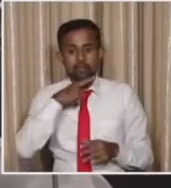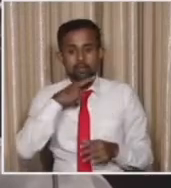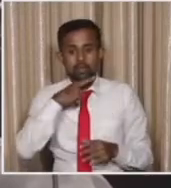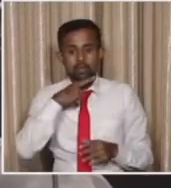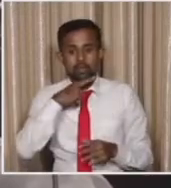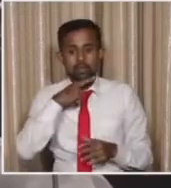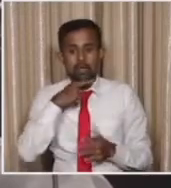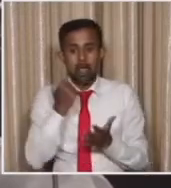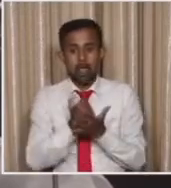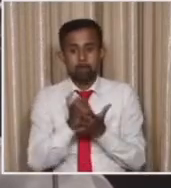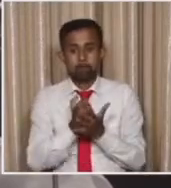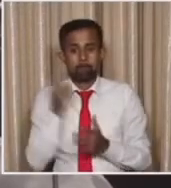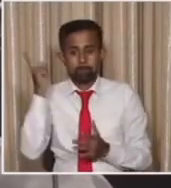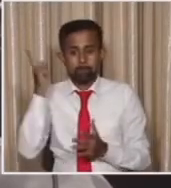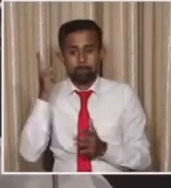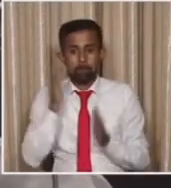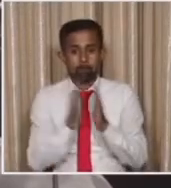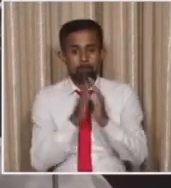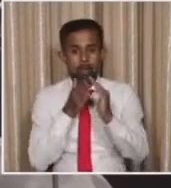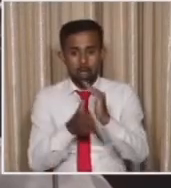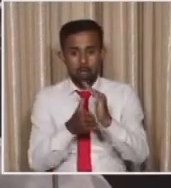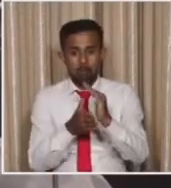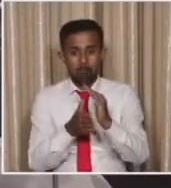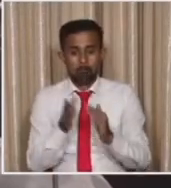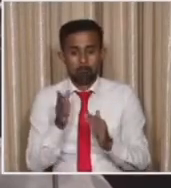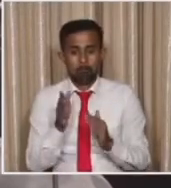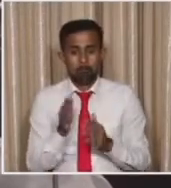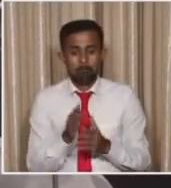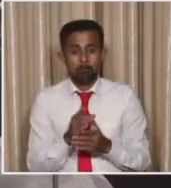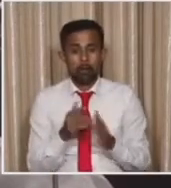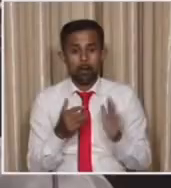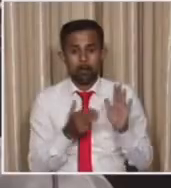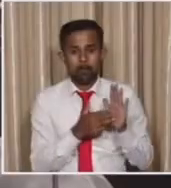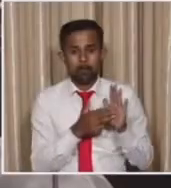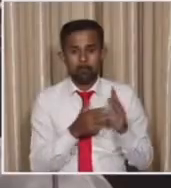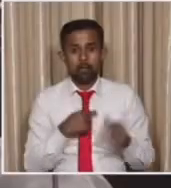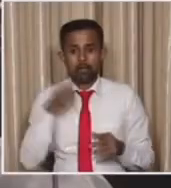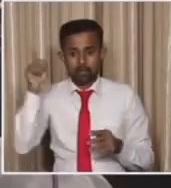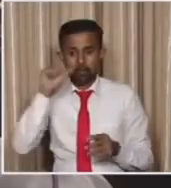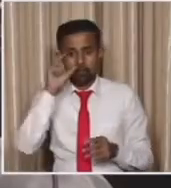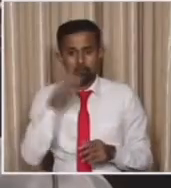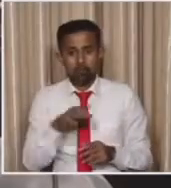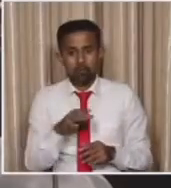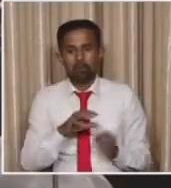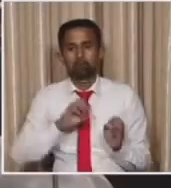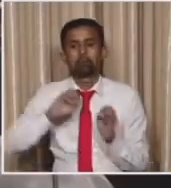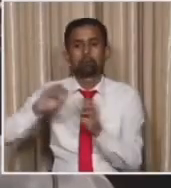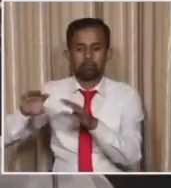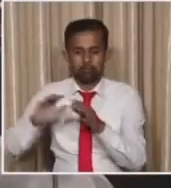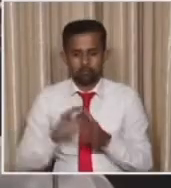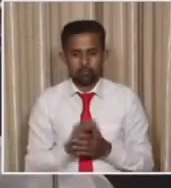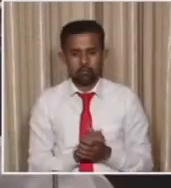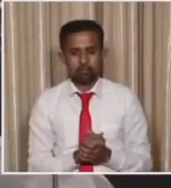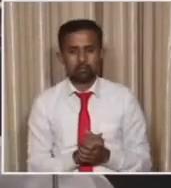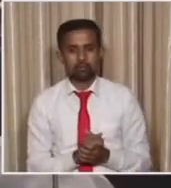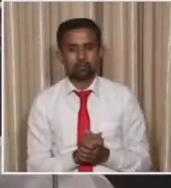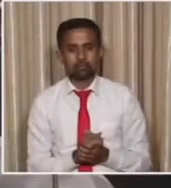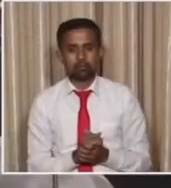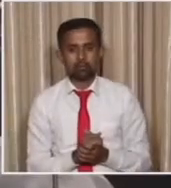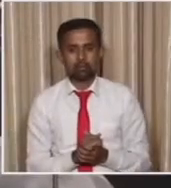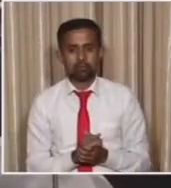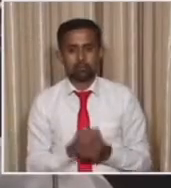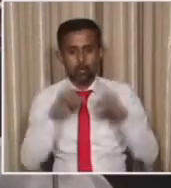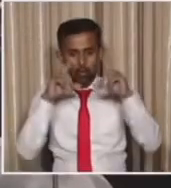නුවර අද තියෙනවා පන්සලක මේක වඩ් බෙන්ජ කියන පන්සලේ මාබල් ටෙම්පල් කියන එකේ මම ගියා බලන්න. පැත්තකට දාලා තියෙන ගරු අමාත්‍යතුමනි මේක. මේ